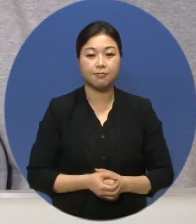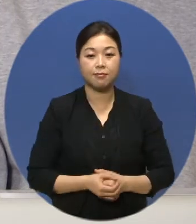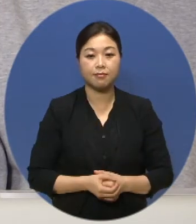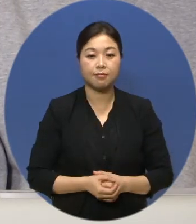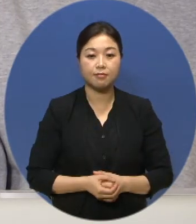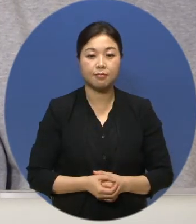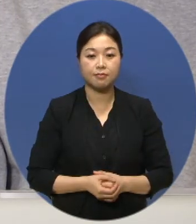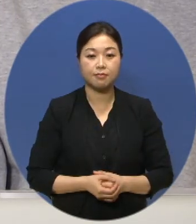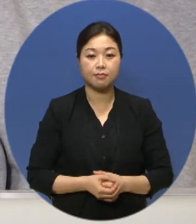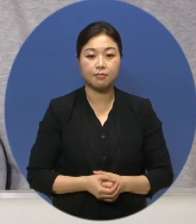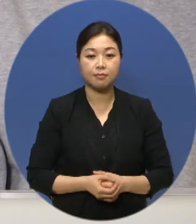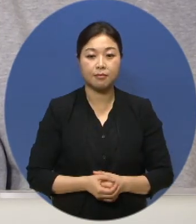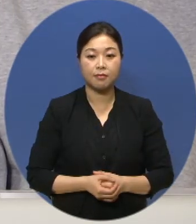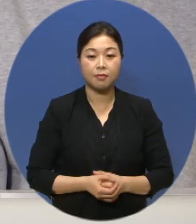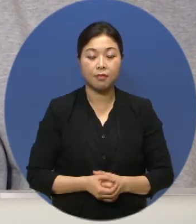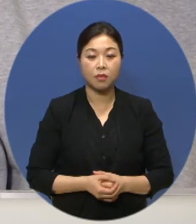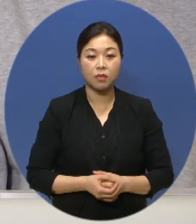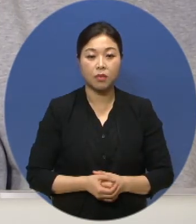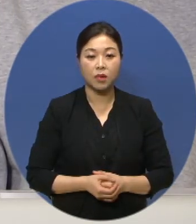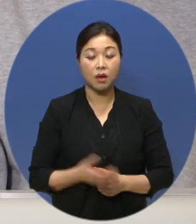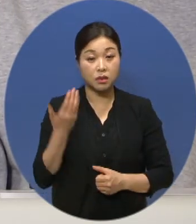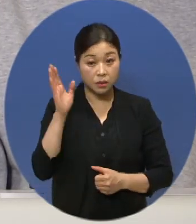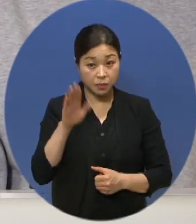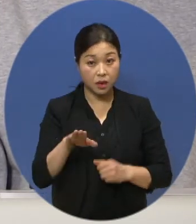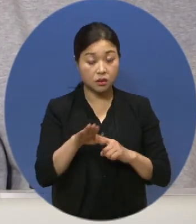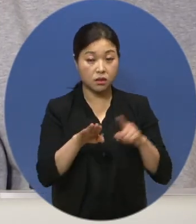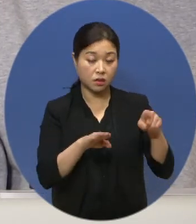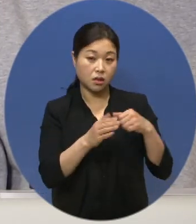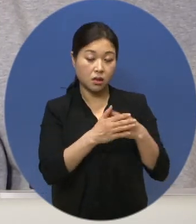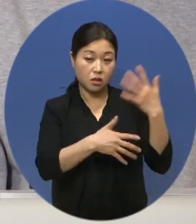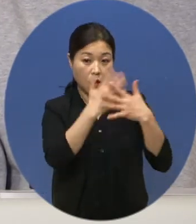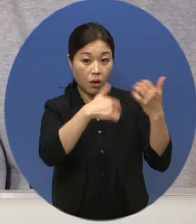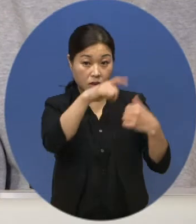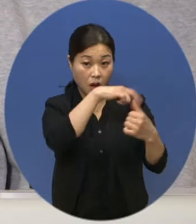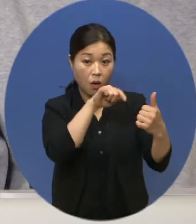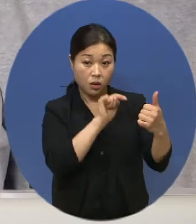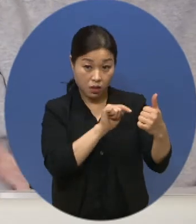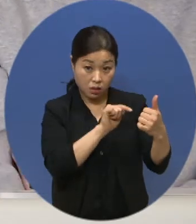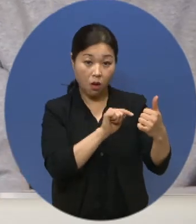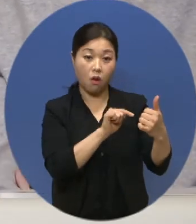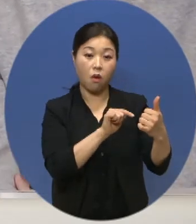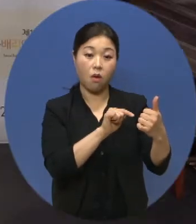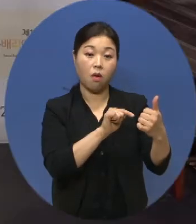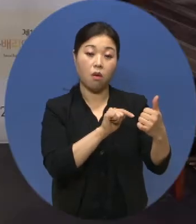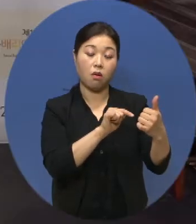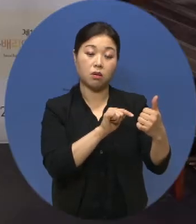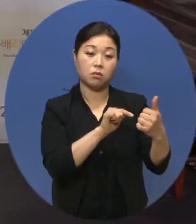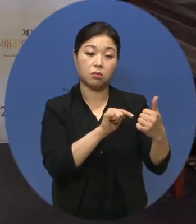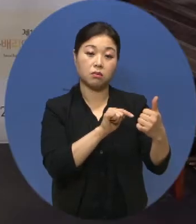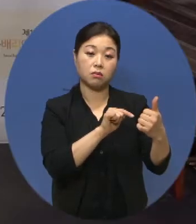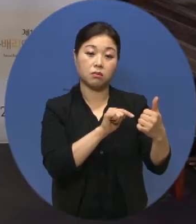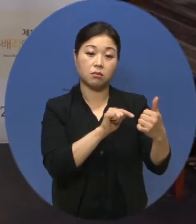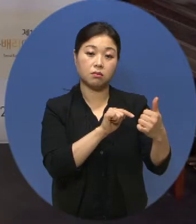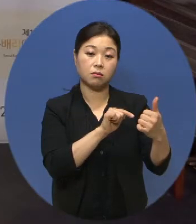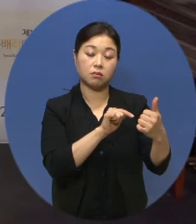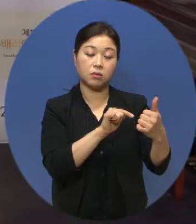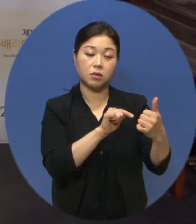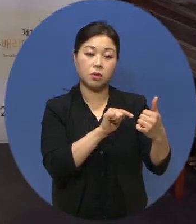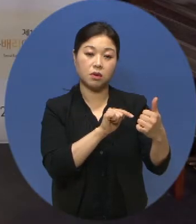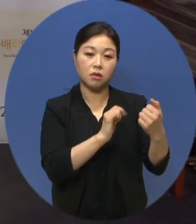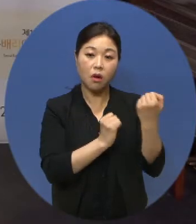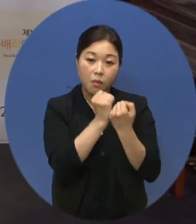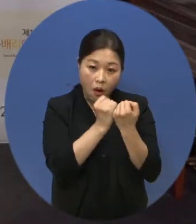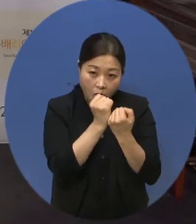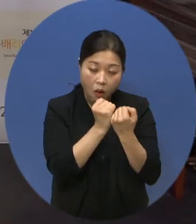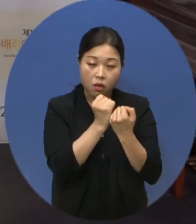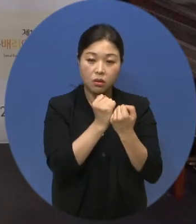이제 다만 제가 이 장면을 이제 어떻게 묘사하는